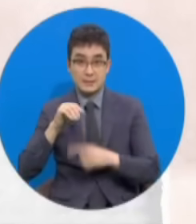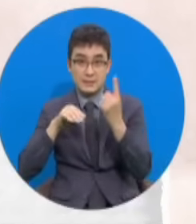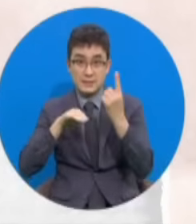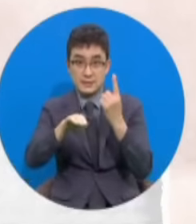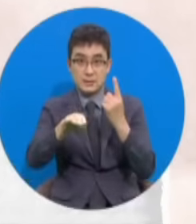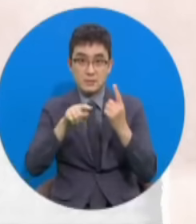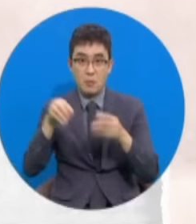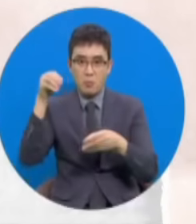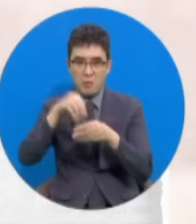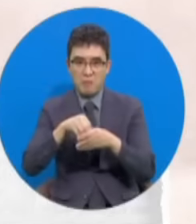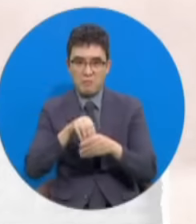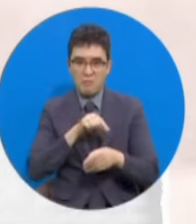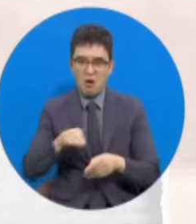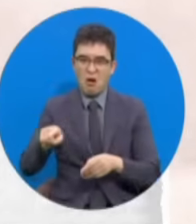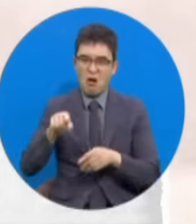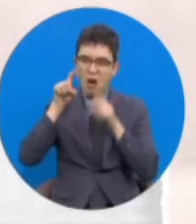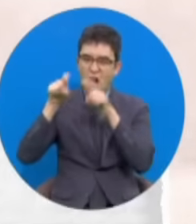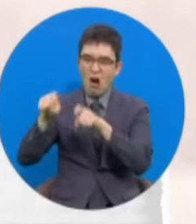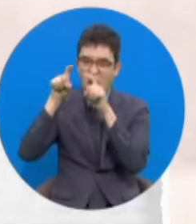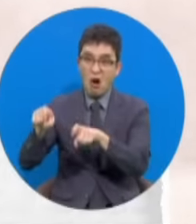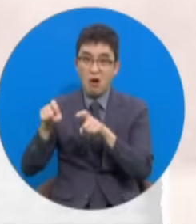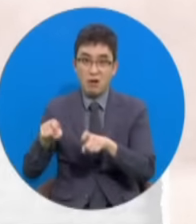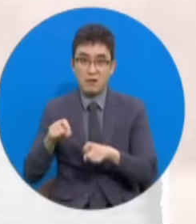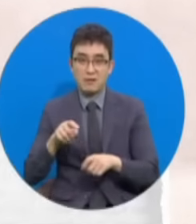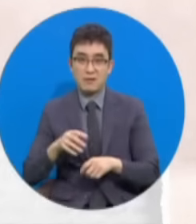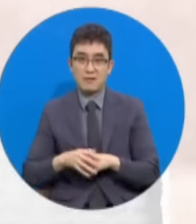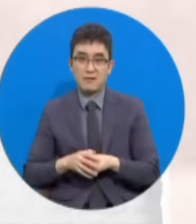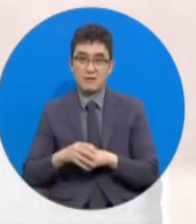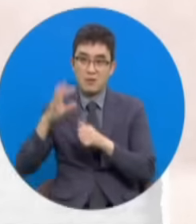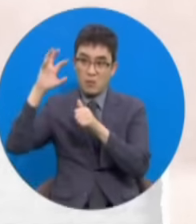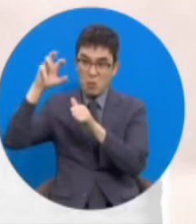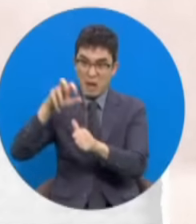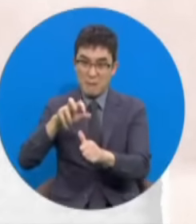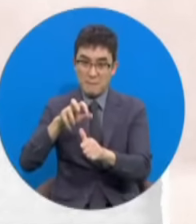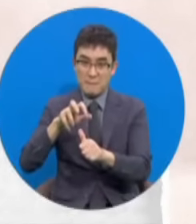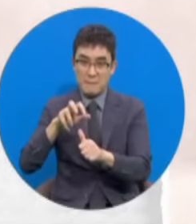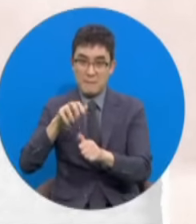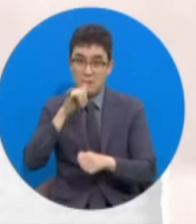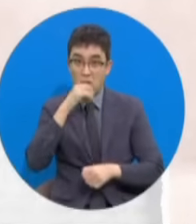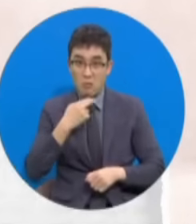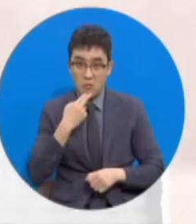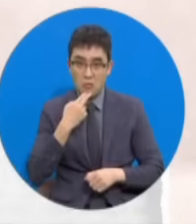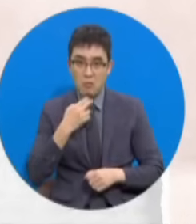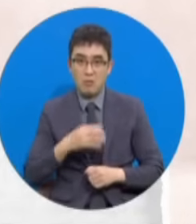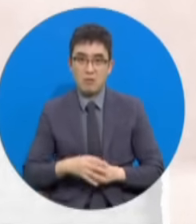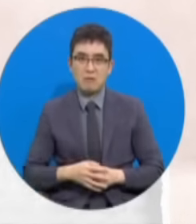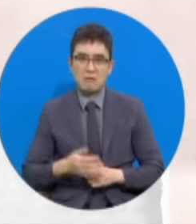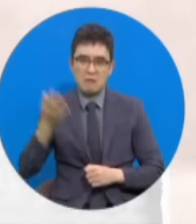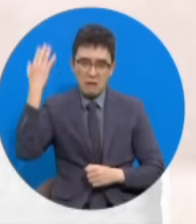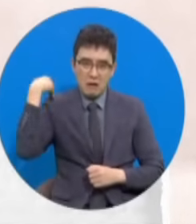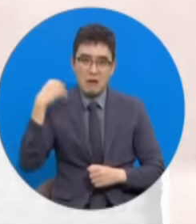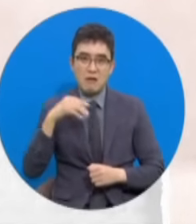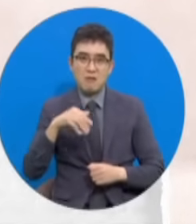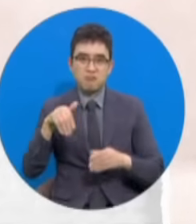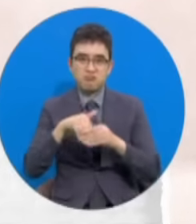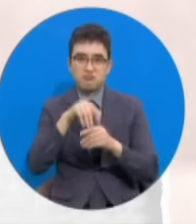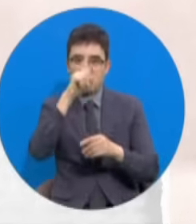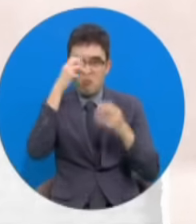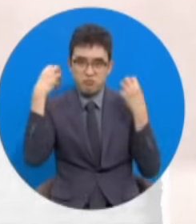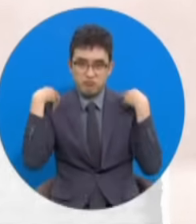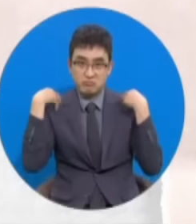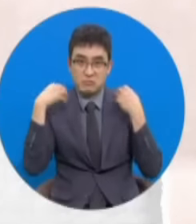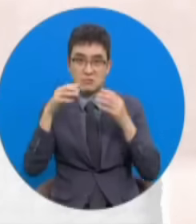갔다라고 하는 부분인데 다만 외압의 얘기가 나온 이유가 말은 뭐 문재인 정부 때